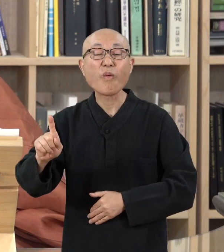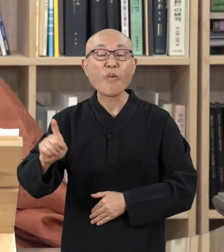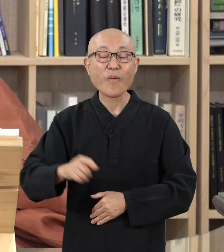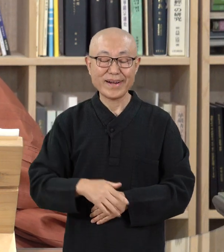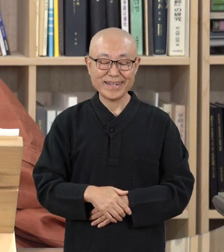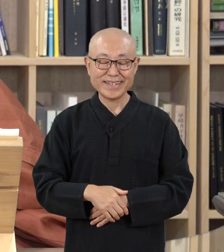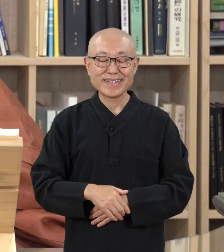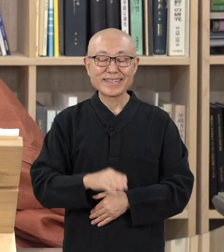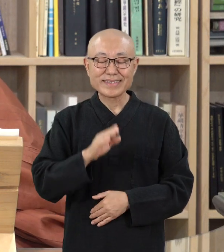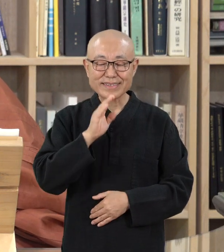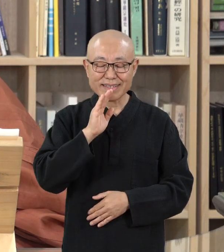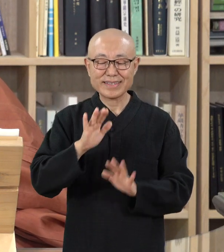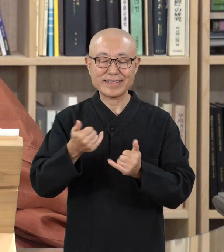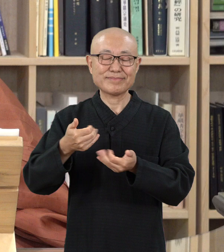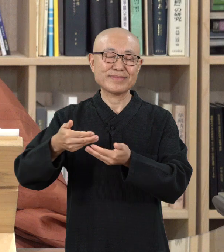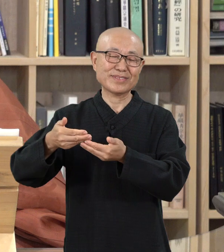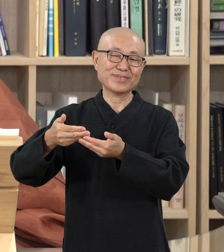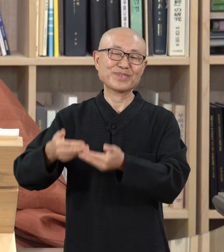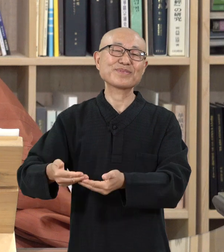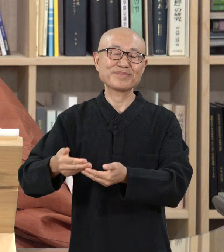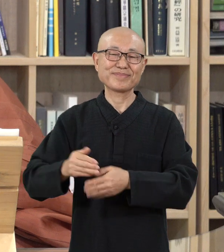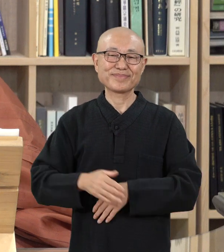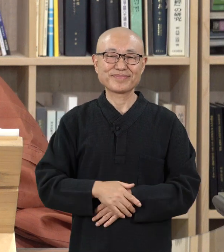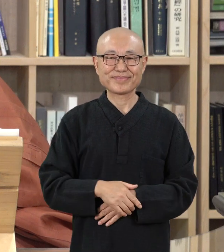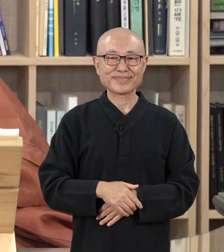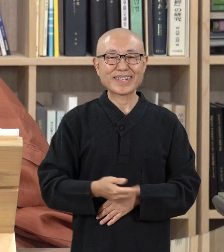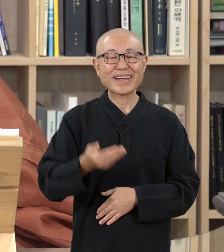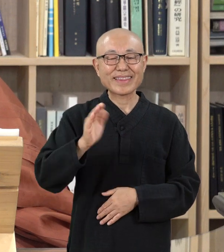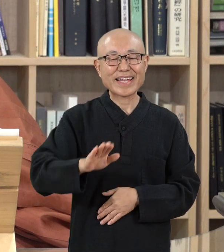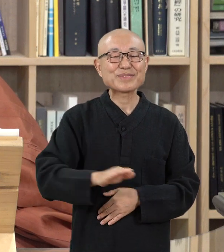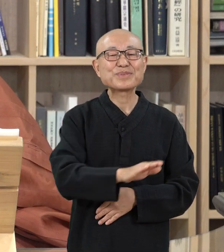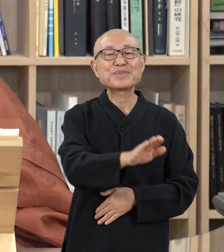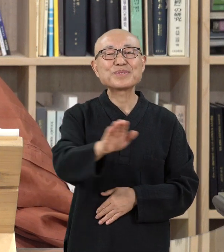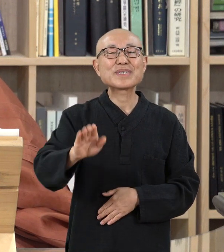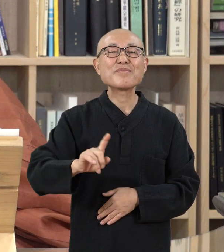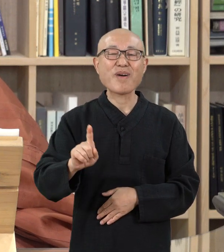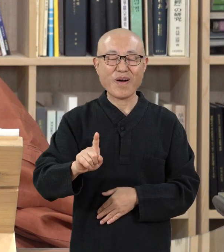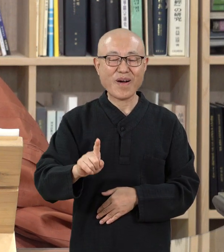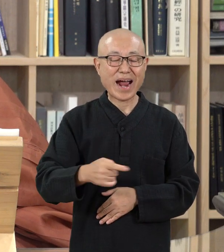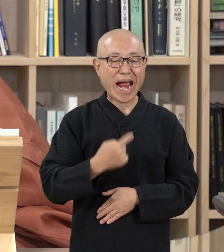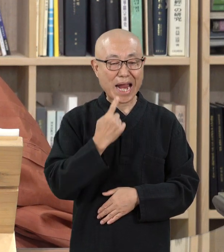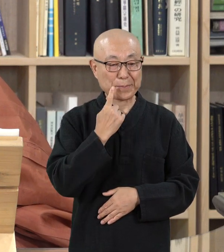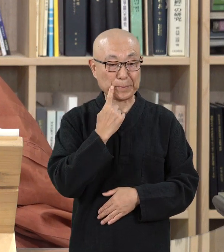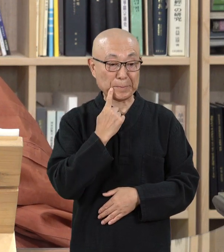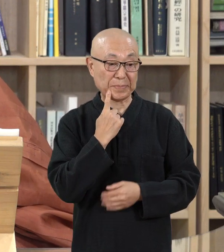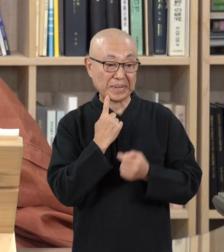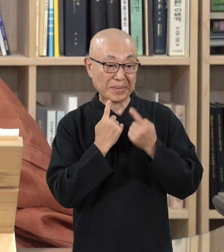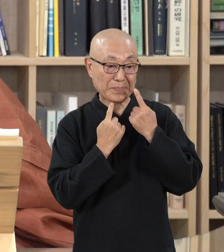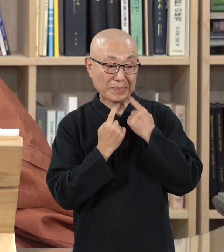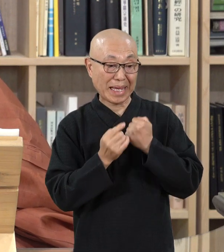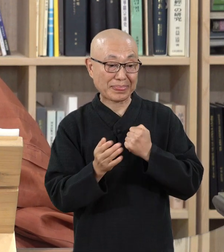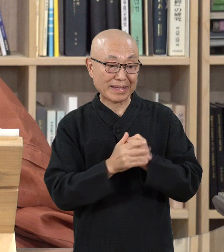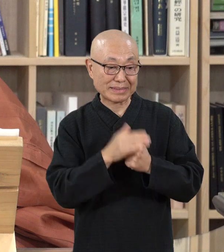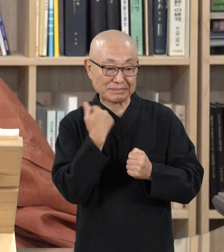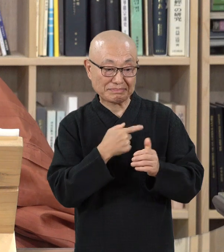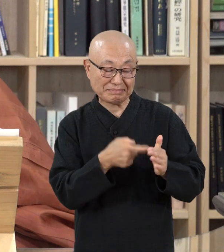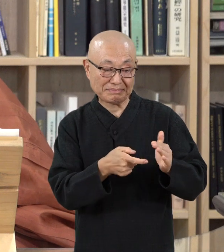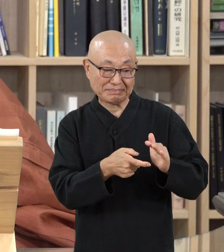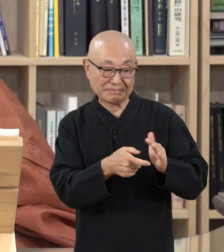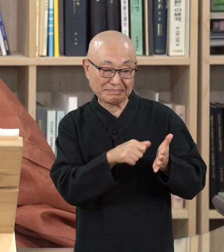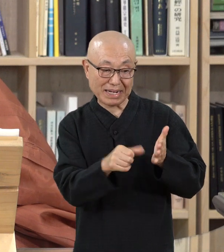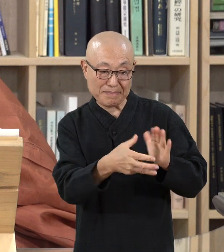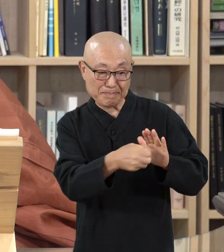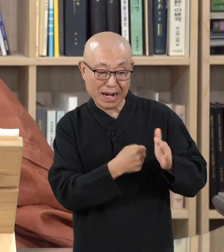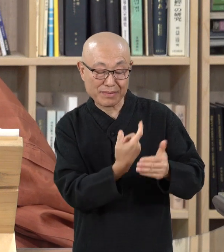뭐 말할 것도 없이 사람이 소중하겠죠. 근데 우리는 탐욕을 하고 무엇을 얻기 위해서